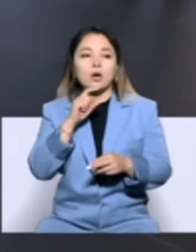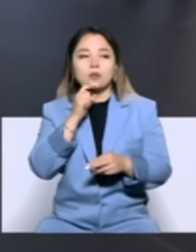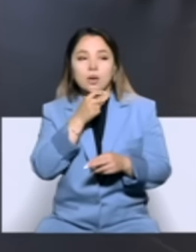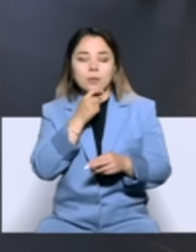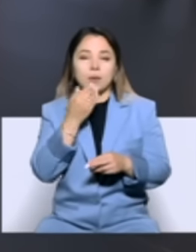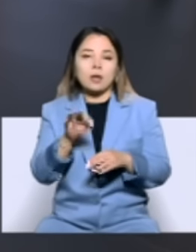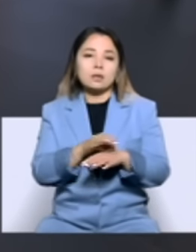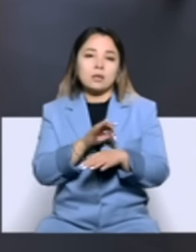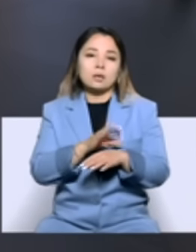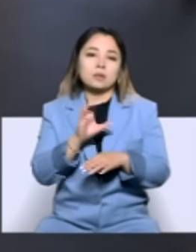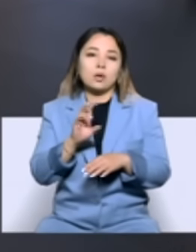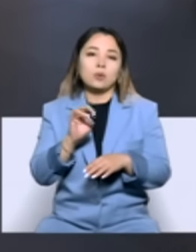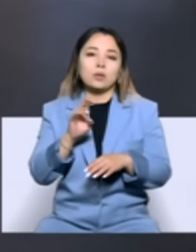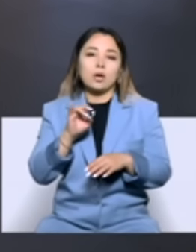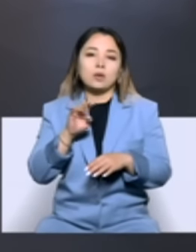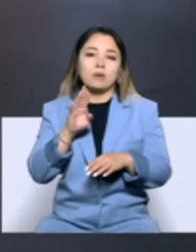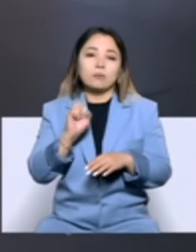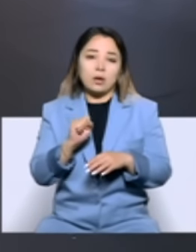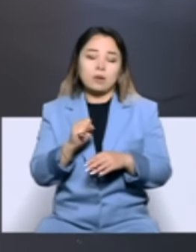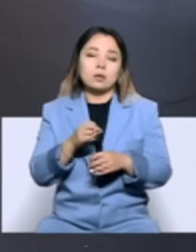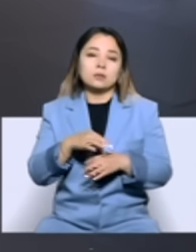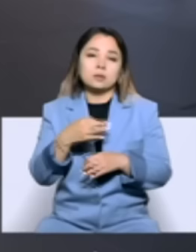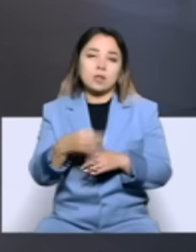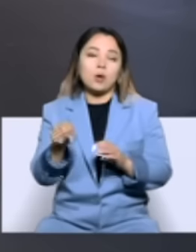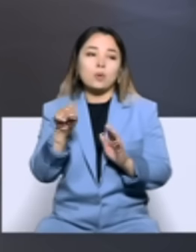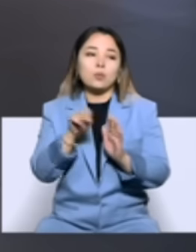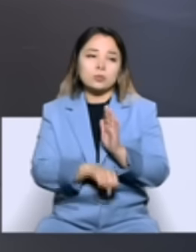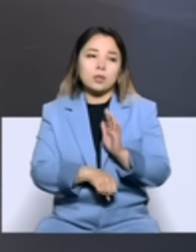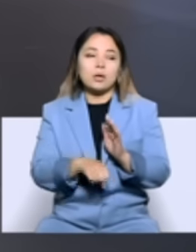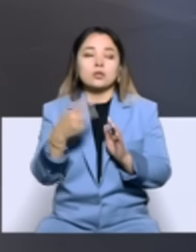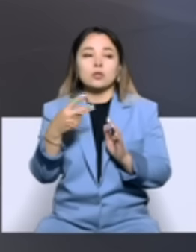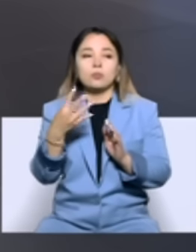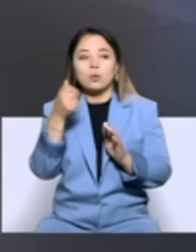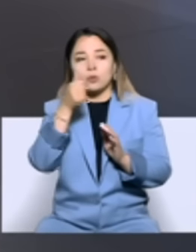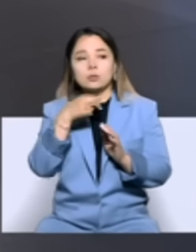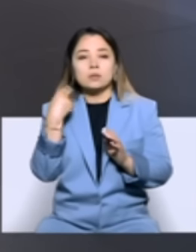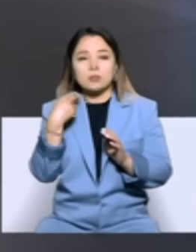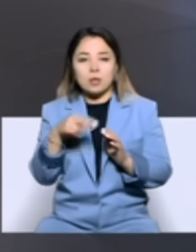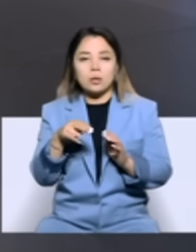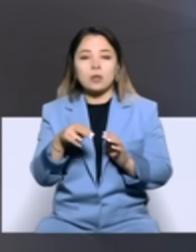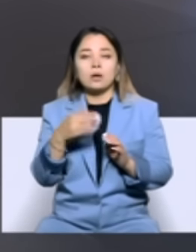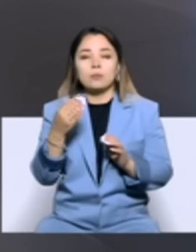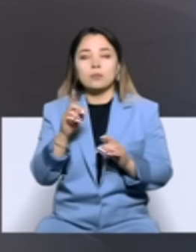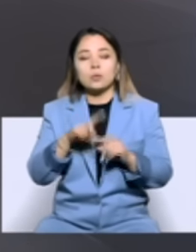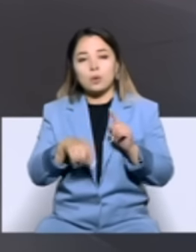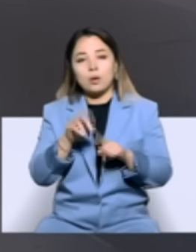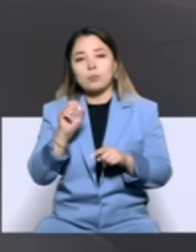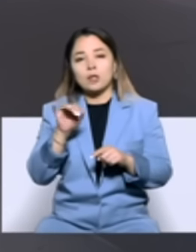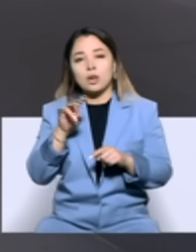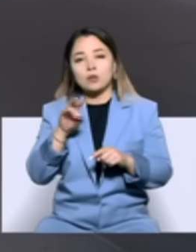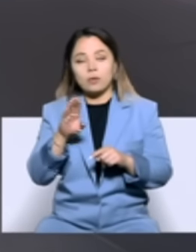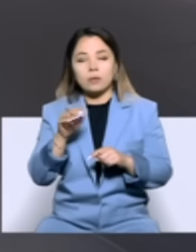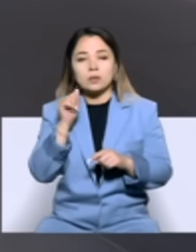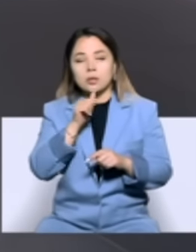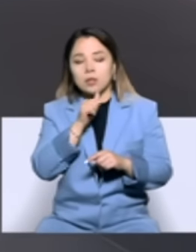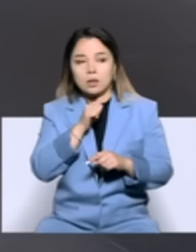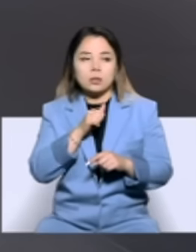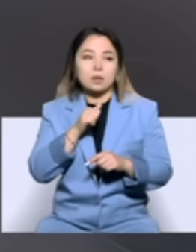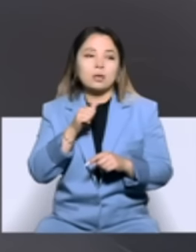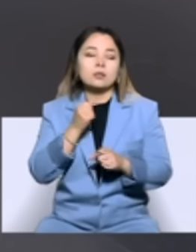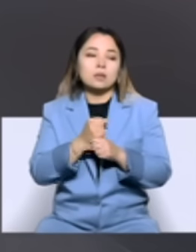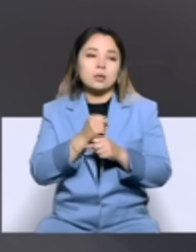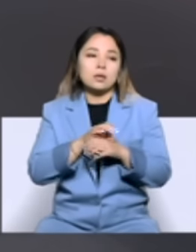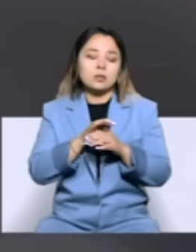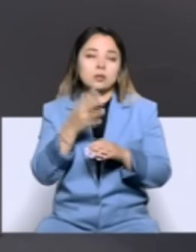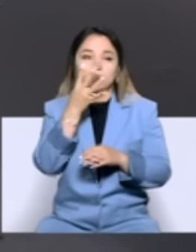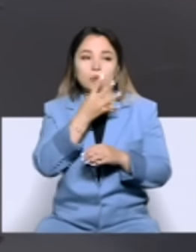Бишімбаев әйелі Салтанат Нөкенованы қатыгездікпен өлтірді деп 24 жылға, туысы Байжанов қылмысты жасырды деп 4